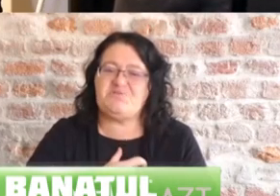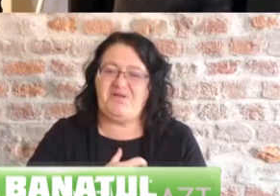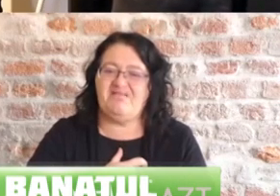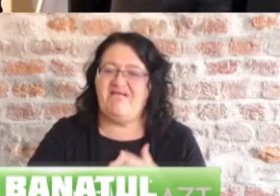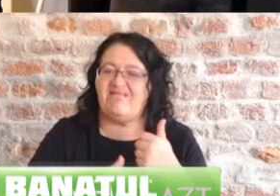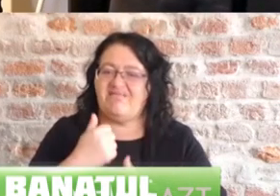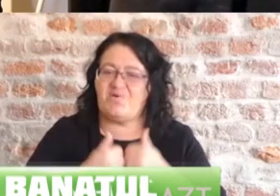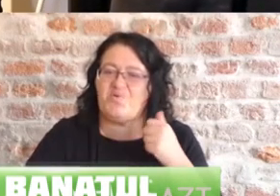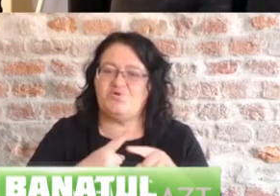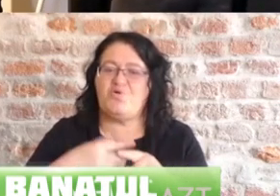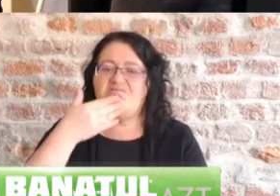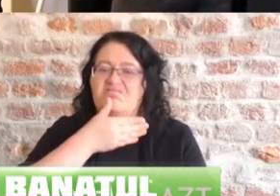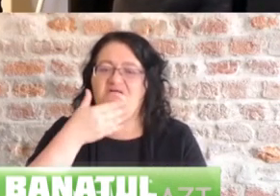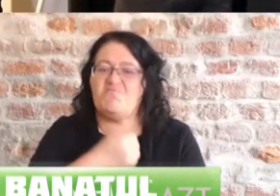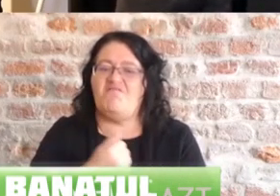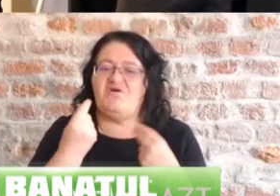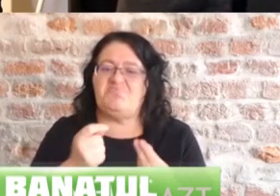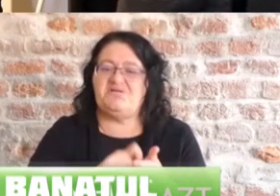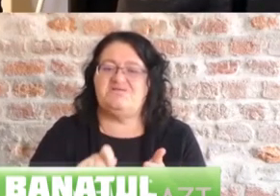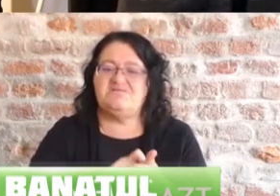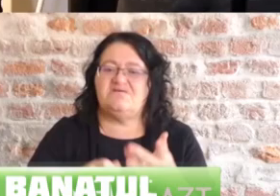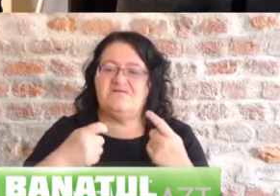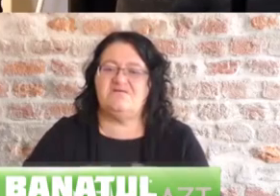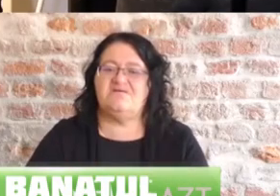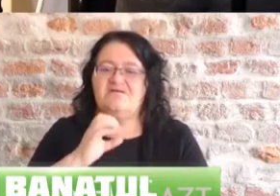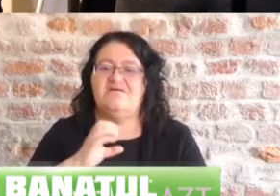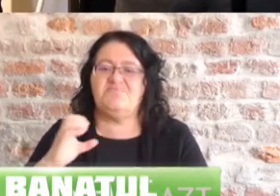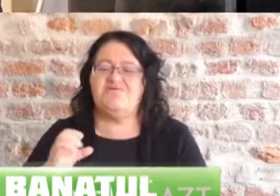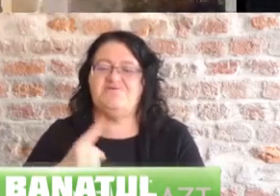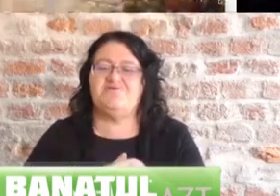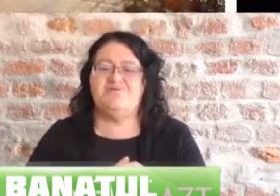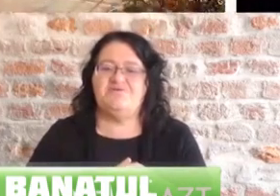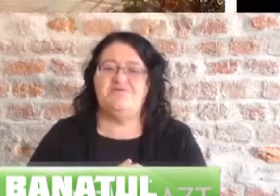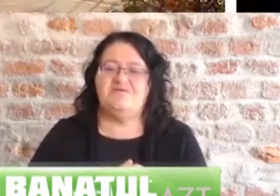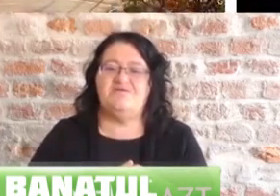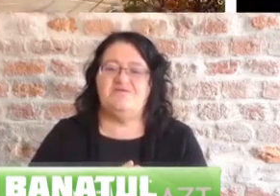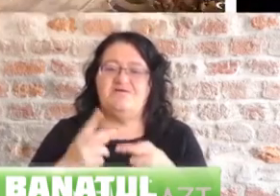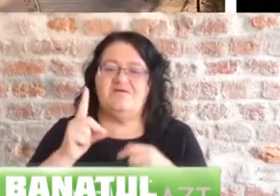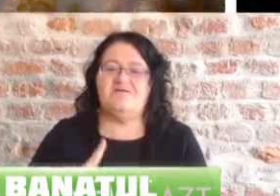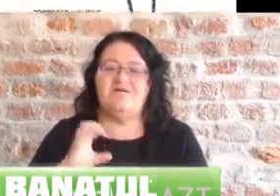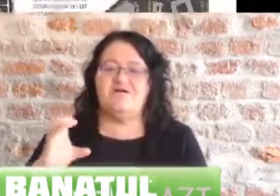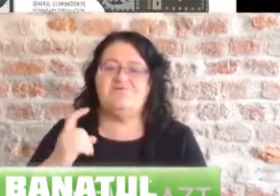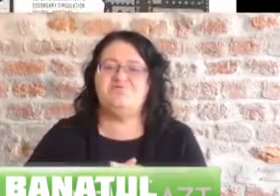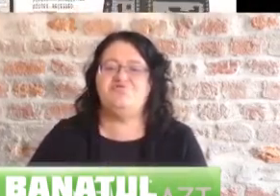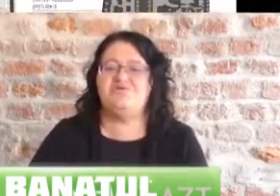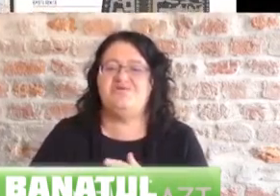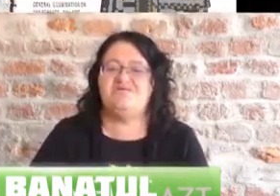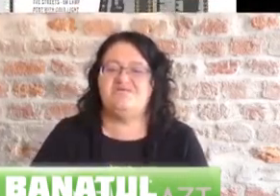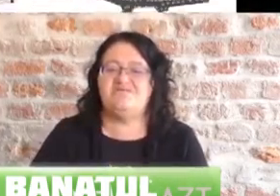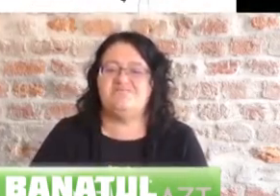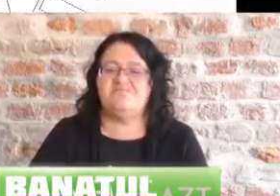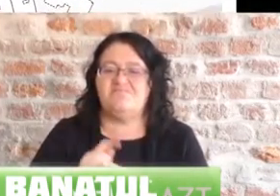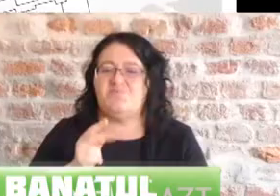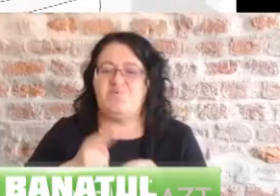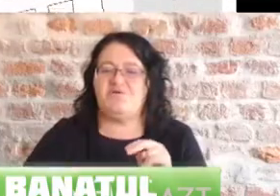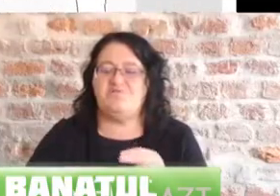oportunitatea și pentru tema foarte bine scrisă de domnul Kazmer Kovac și Daniela Calciu. Și, nu